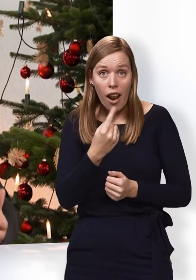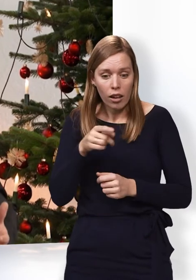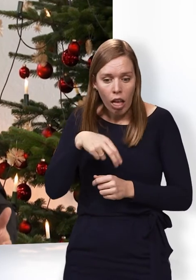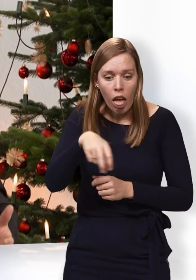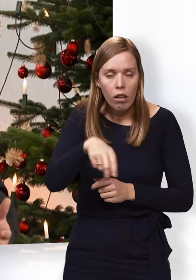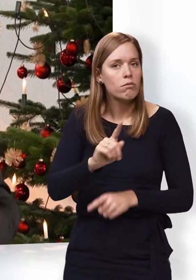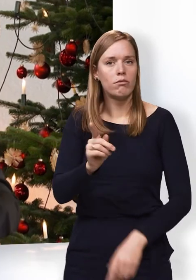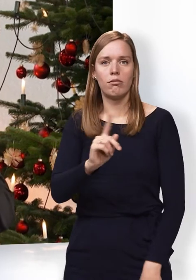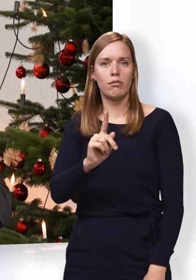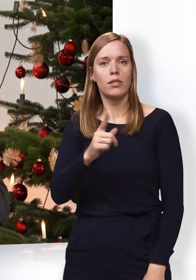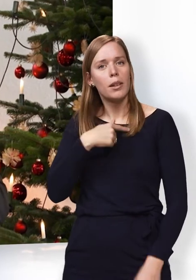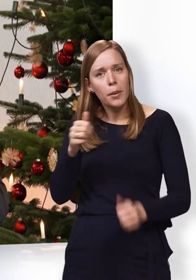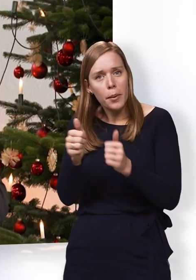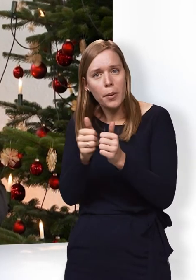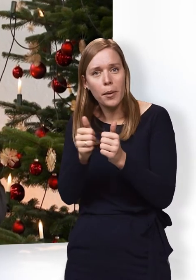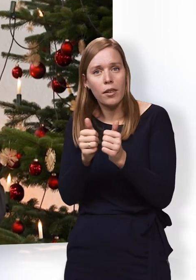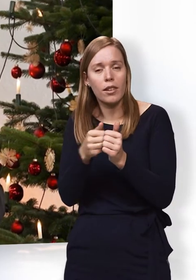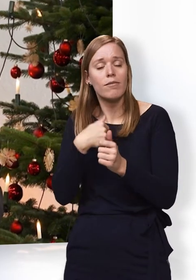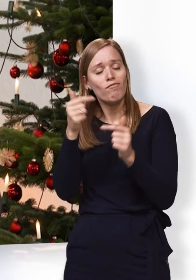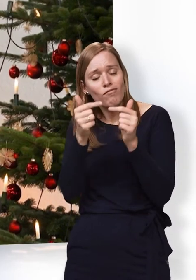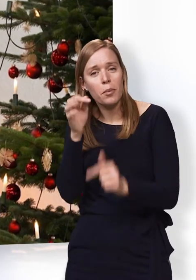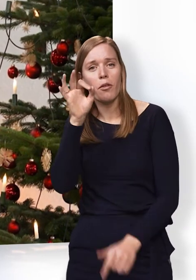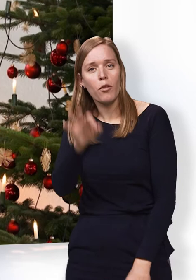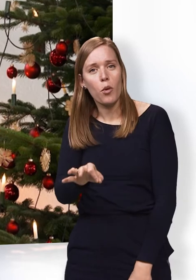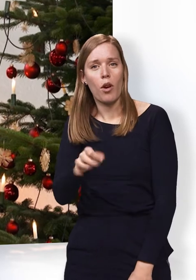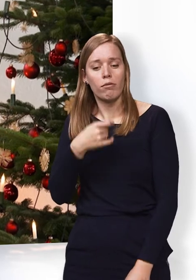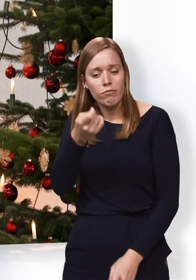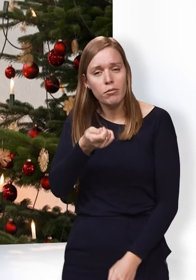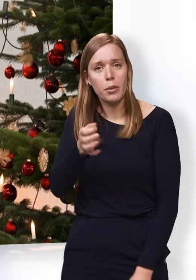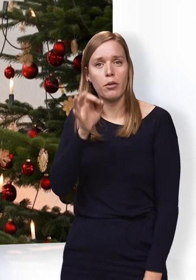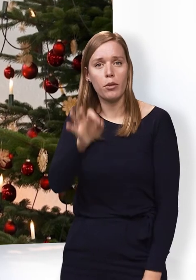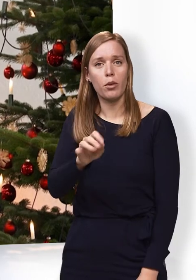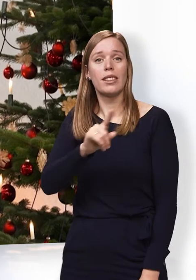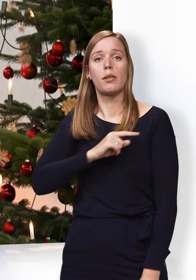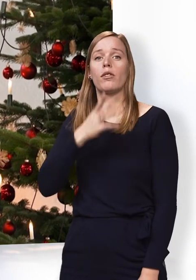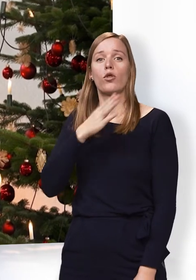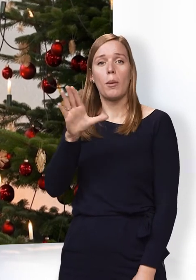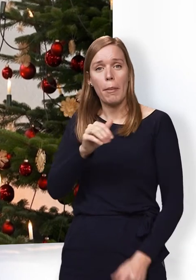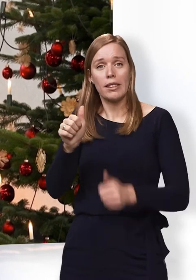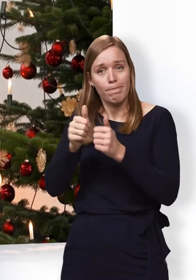doch bei euch und ich versorge euch. Ich möchte mit euch gehen.